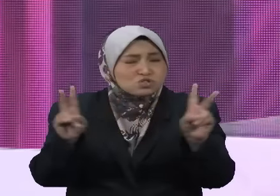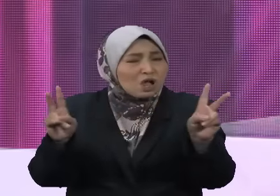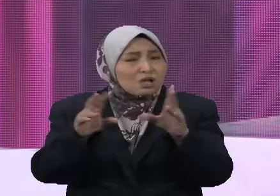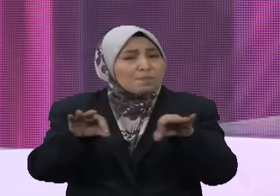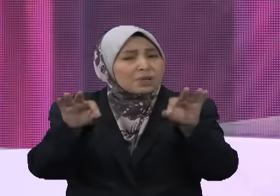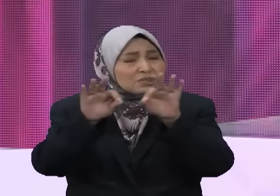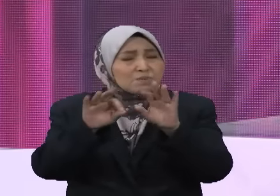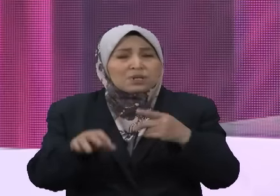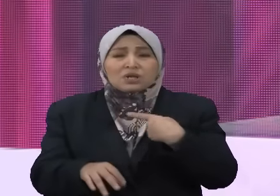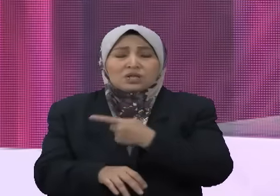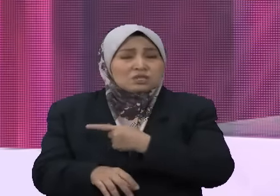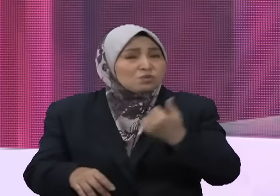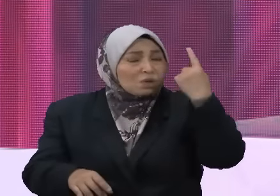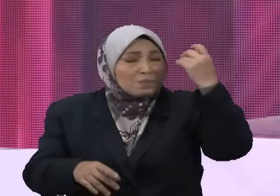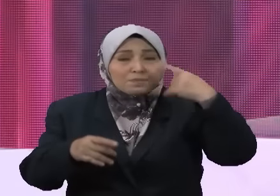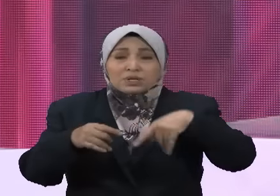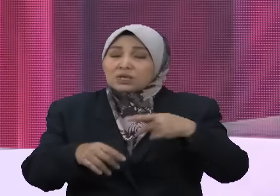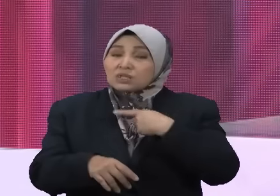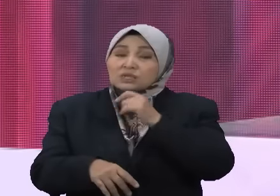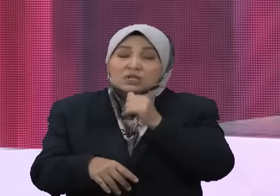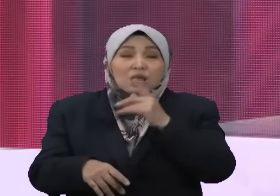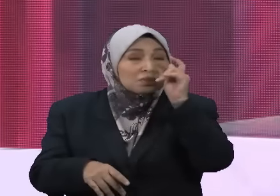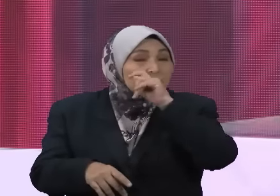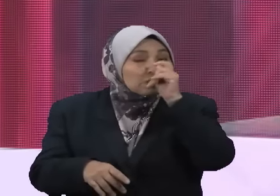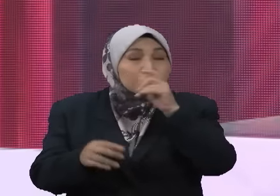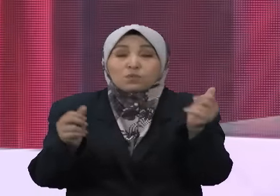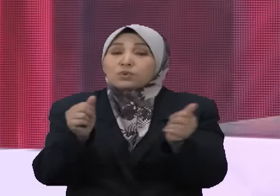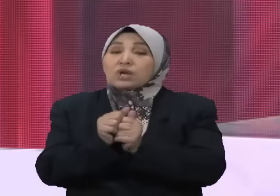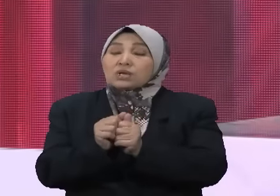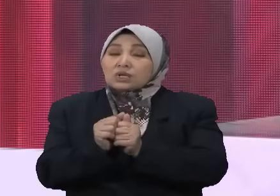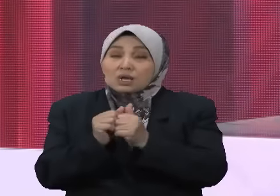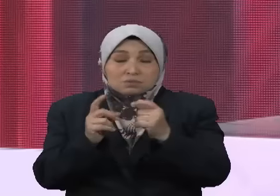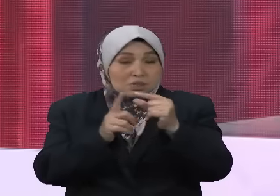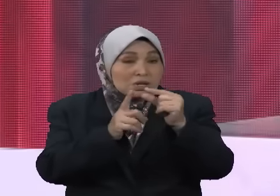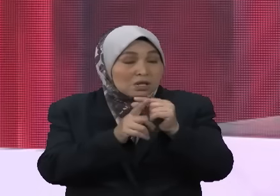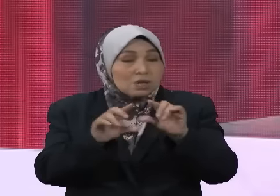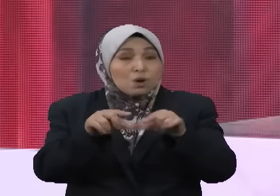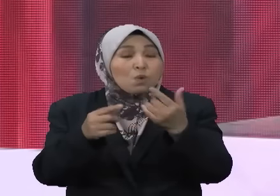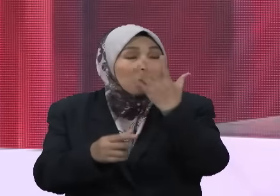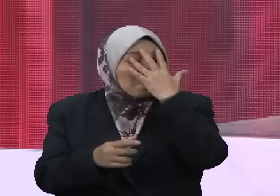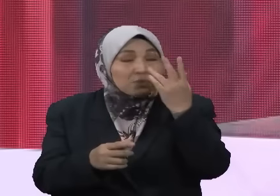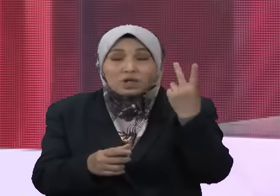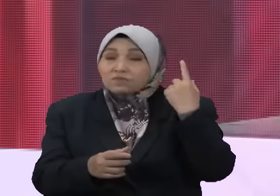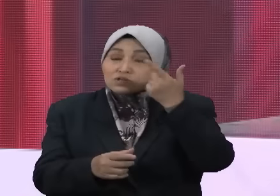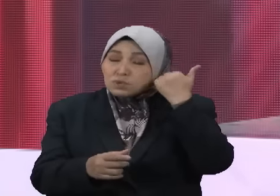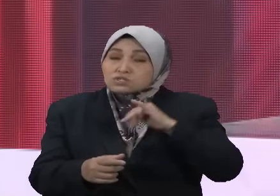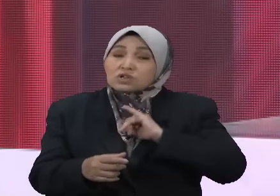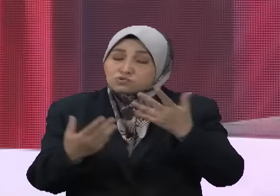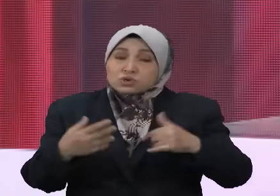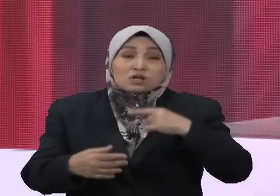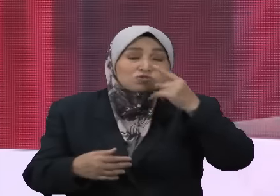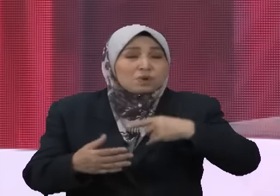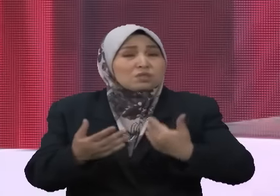tuan-tuan Dan puan-puan dirahmati Allah agar kita tidak tertipu dengan dengan kata-kata golongan munafik Sebab saya pernah Sebutkan dulu dalam